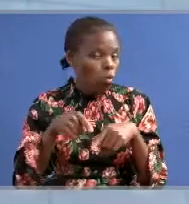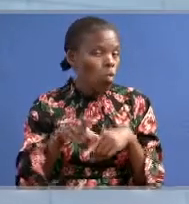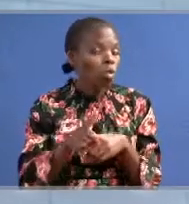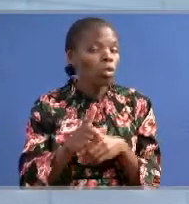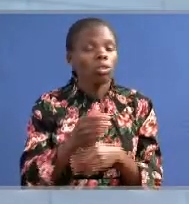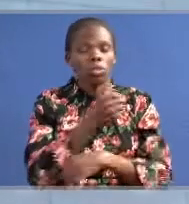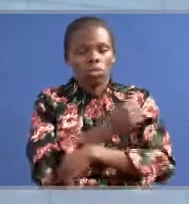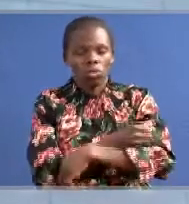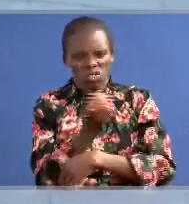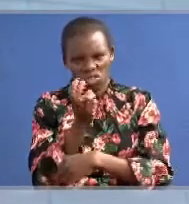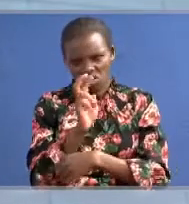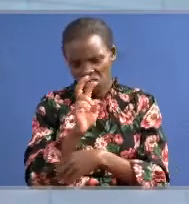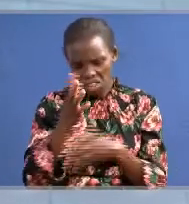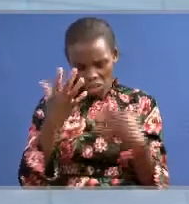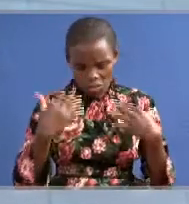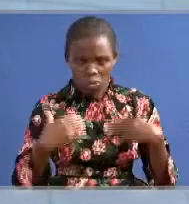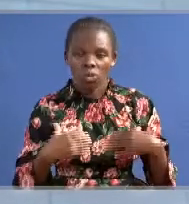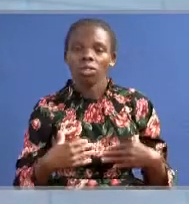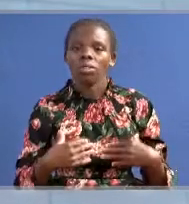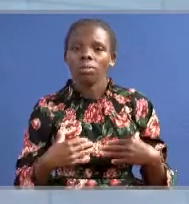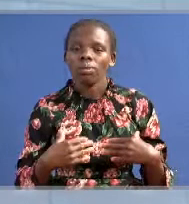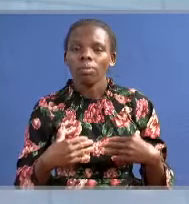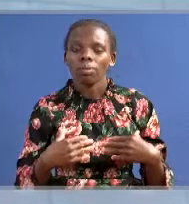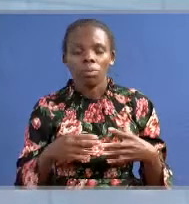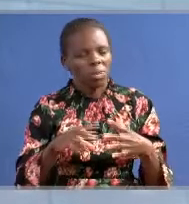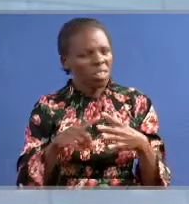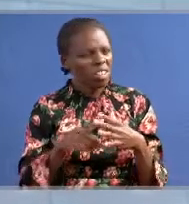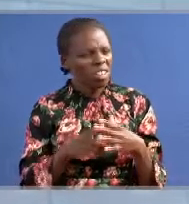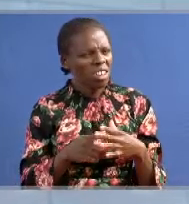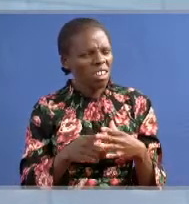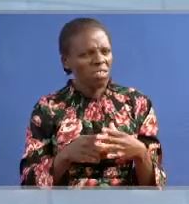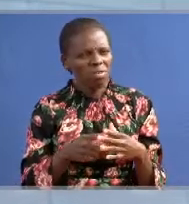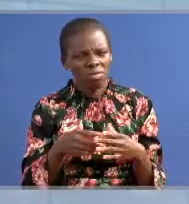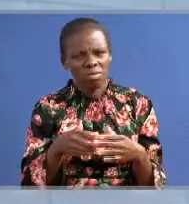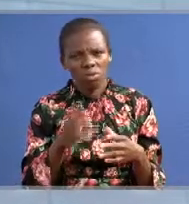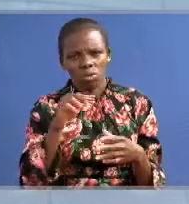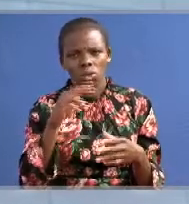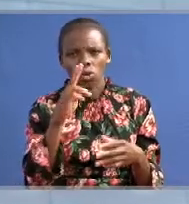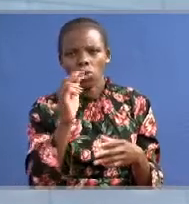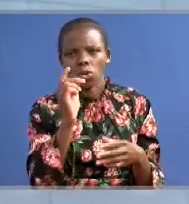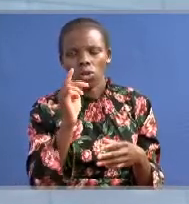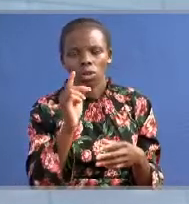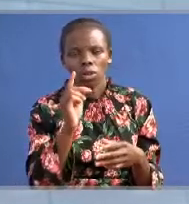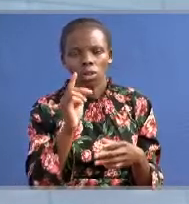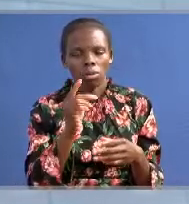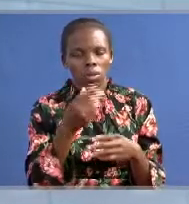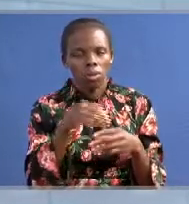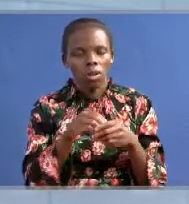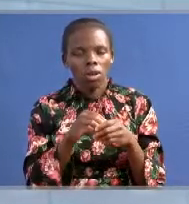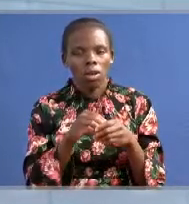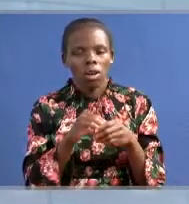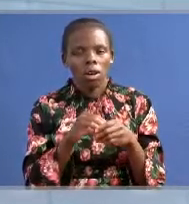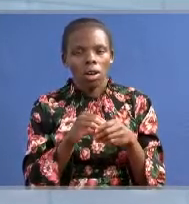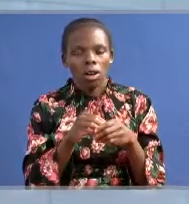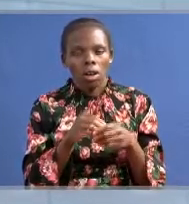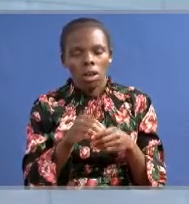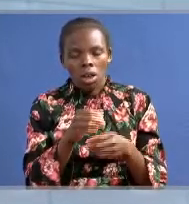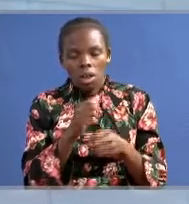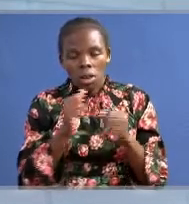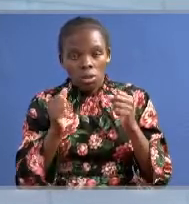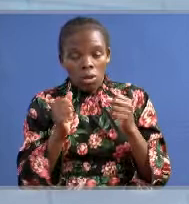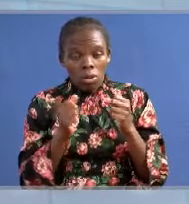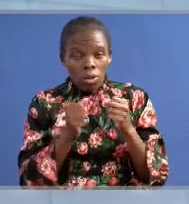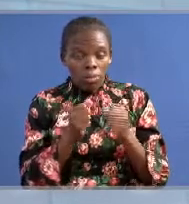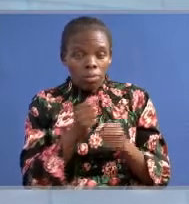ndio waliouona mwili huo ambao ulikuwa umeanza kuoza. Mwili wa mwenzake umehifadhiwa katika chuo cha kuhifadhi